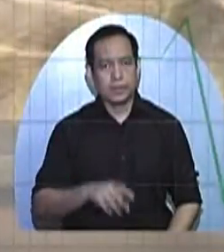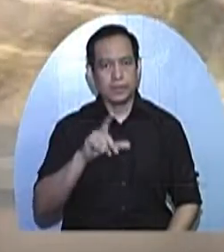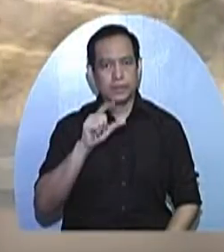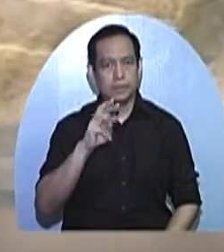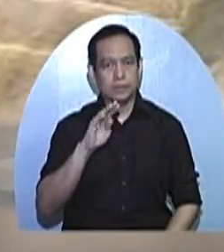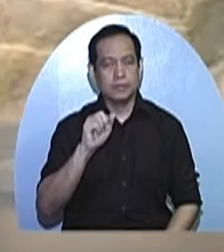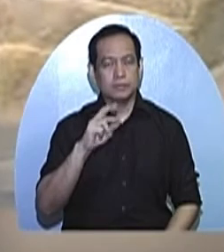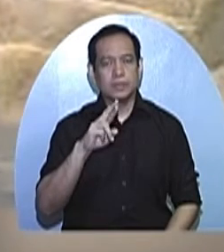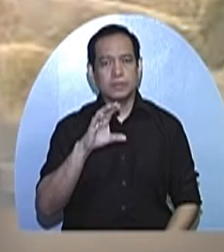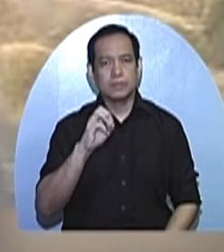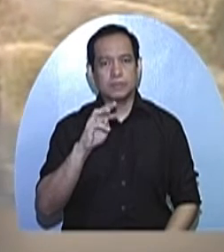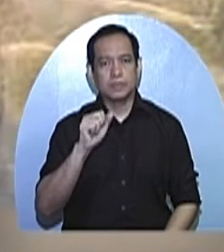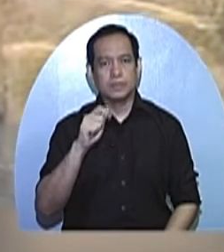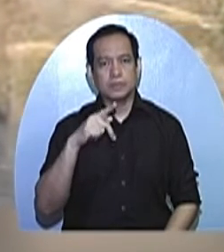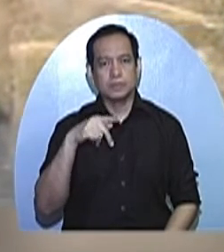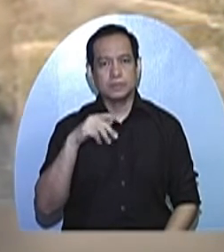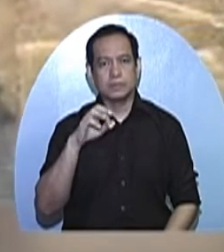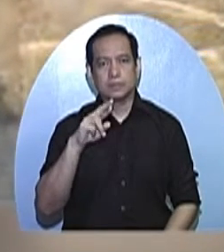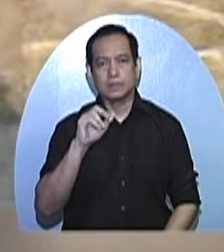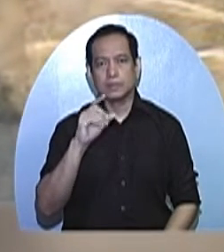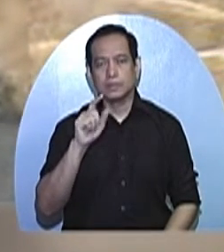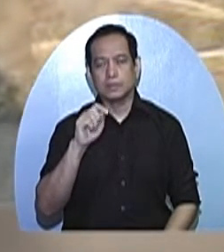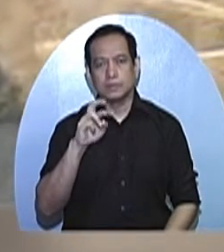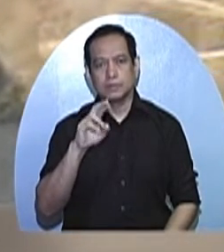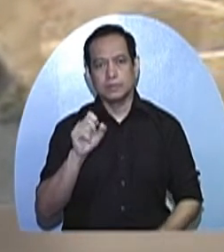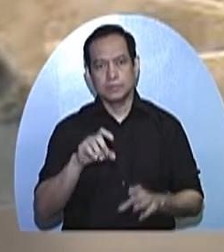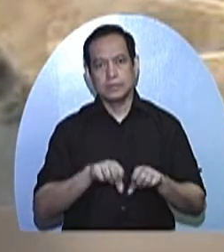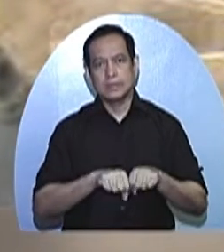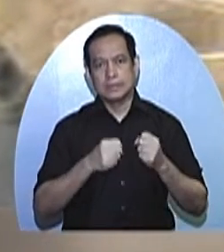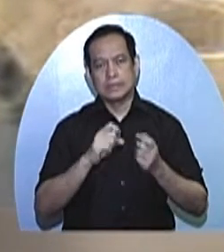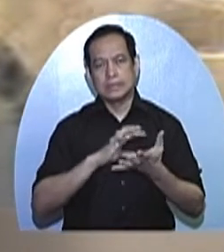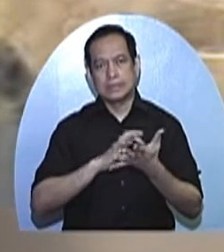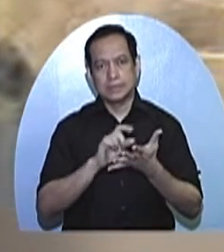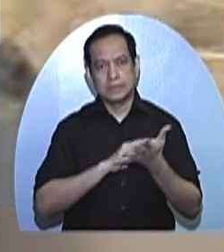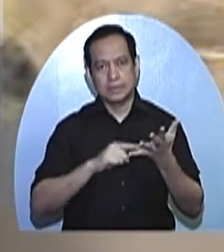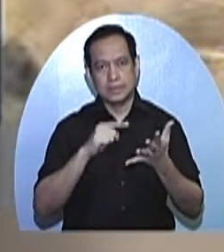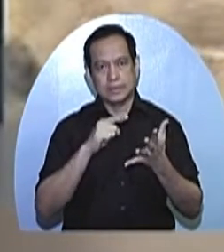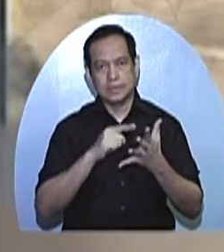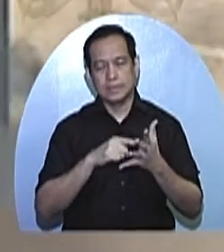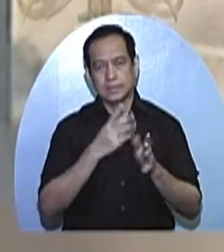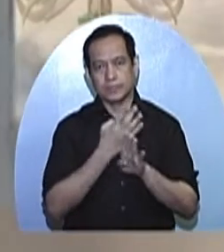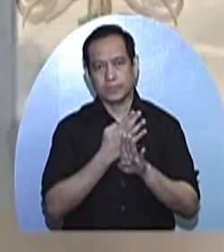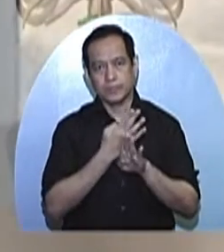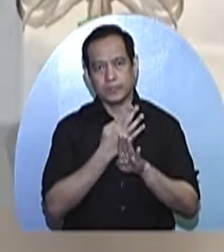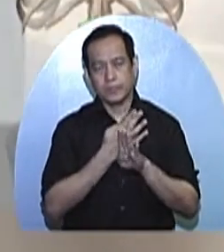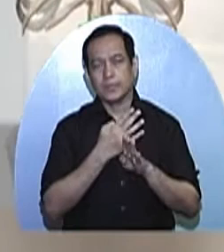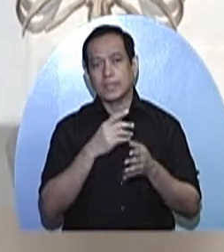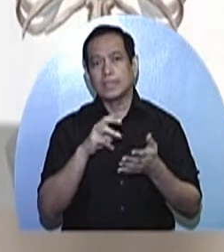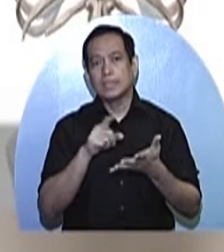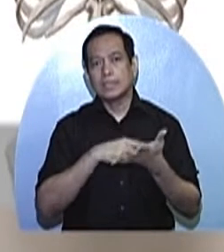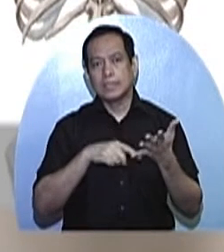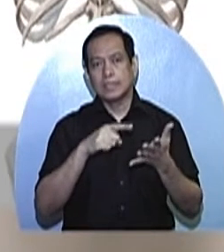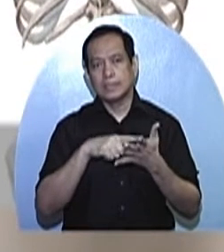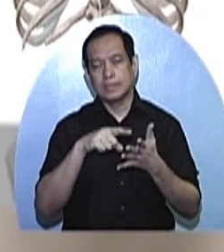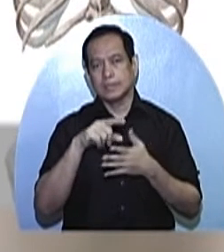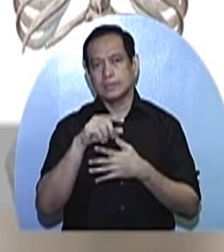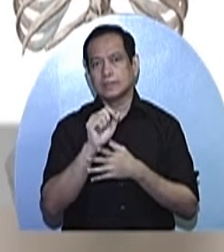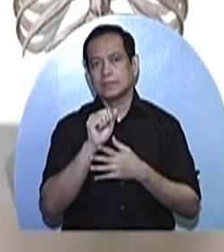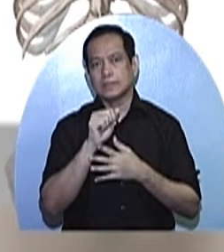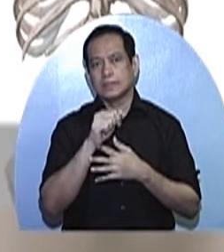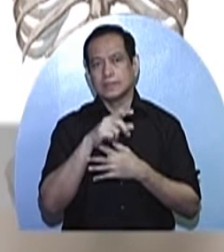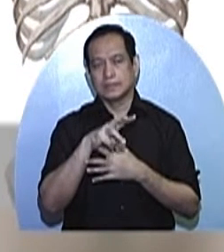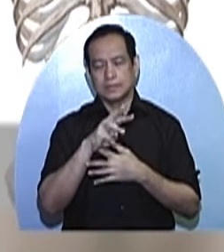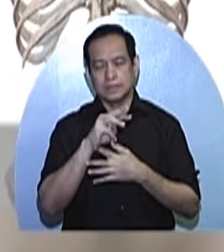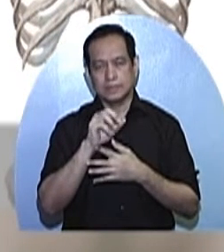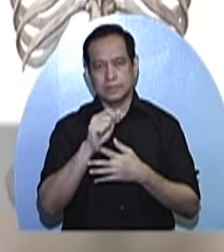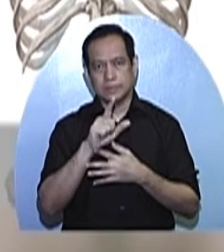Ang lumbar compression fracture ay ang pagkalamat o pagkabasag ng buto sa buto ng gulugod na kung tawagin ay lumbar